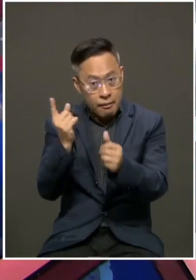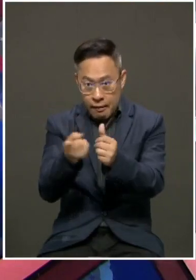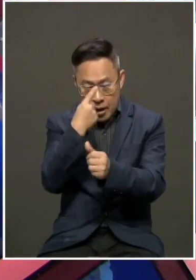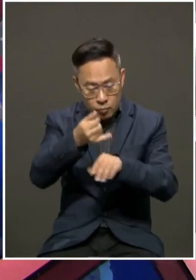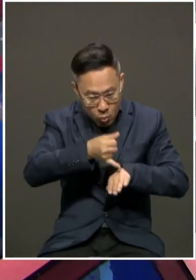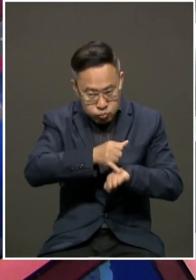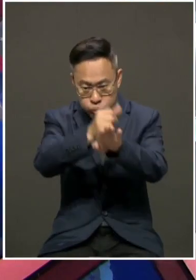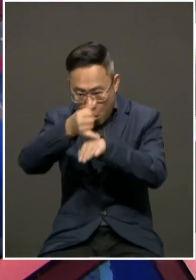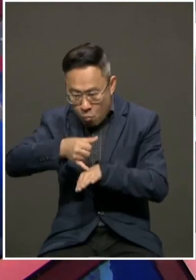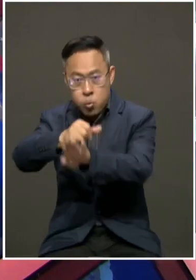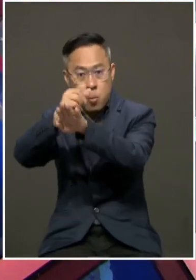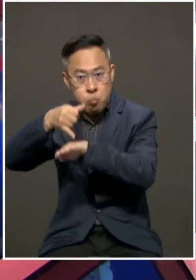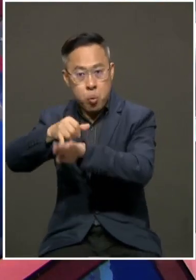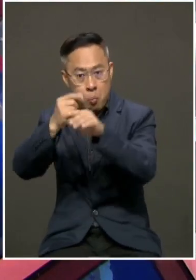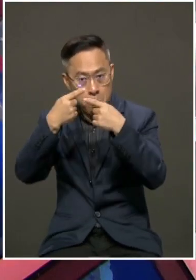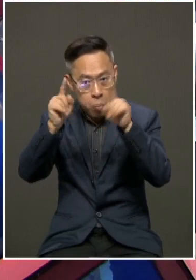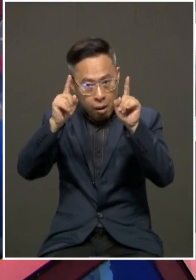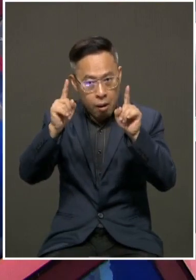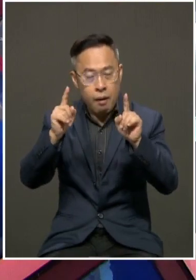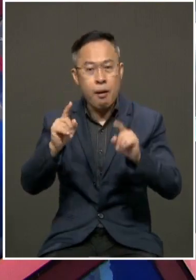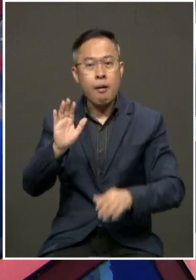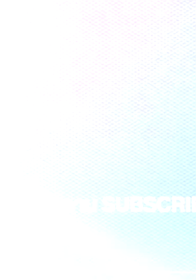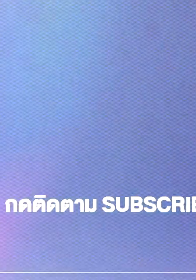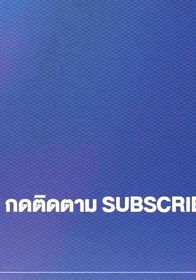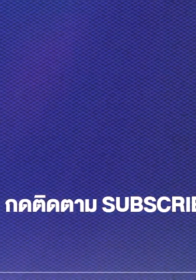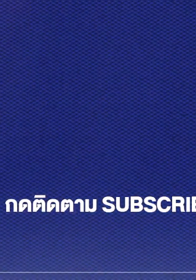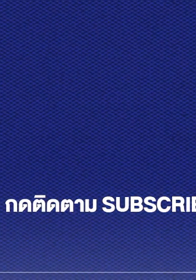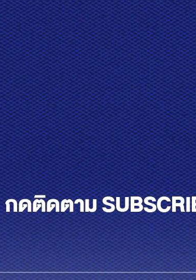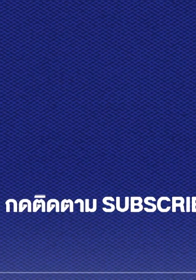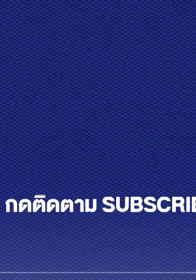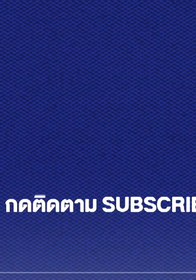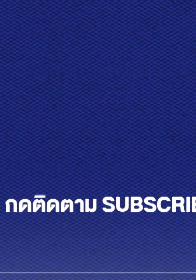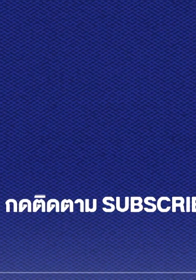activityดีนะเออสนุกสนานกันไปในเมืองไทยของเราครับ